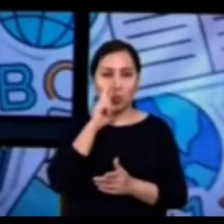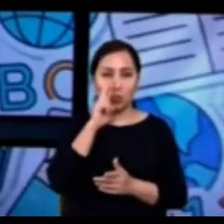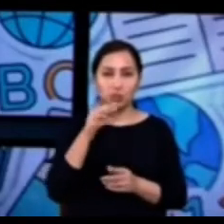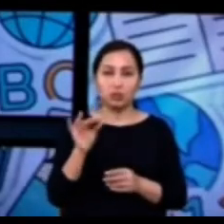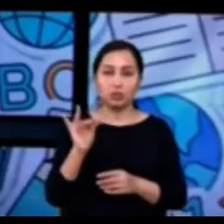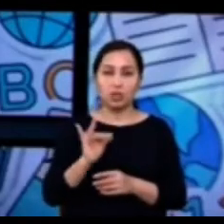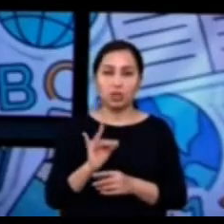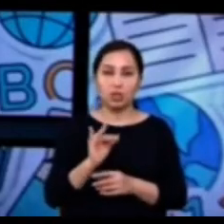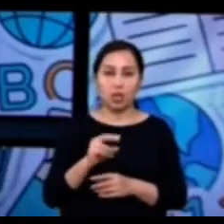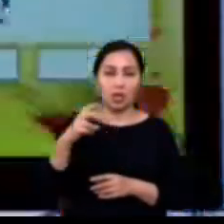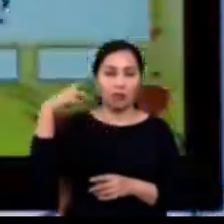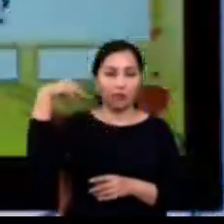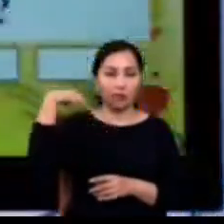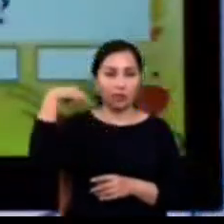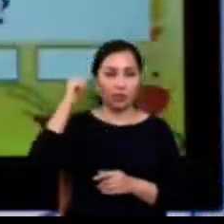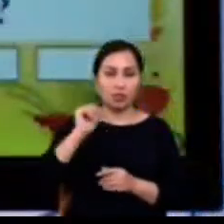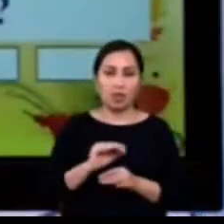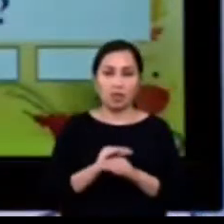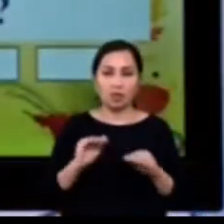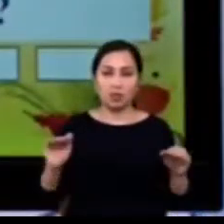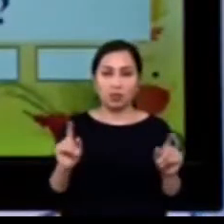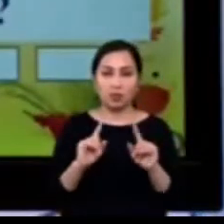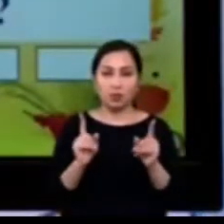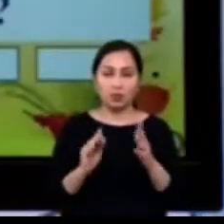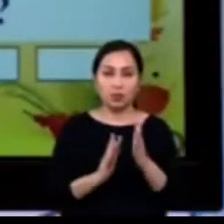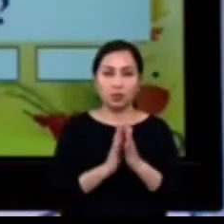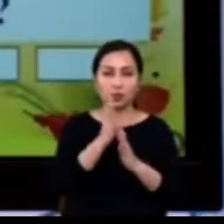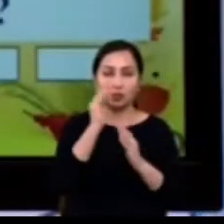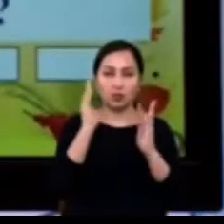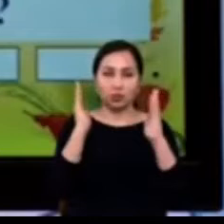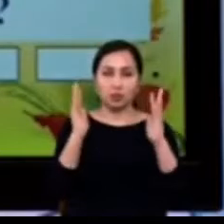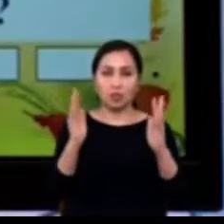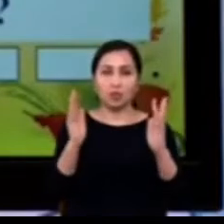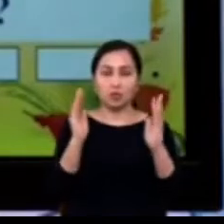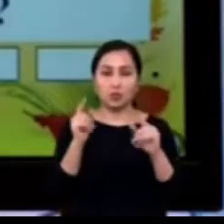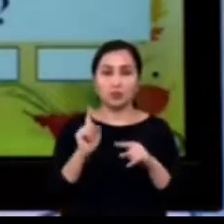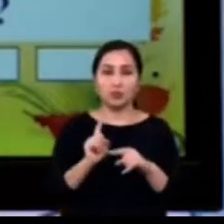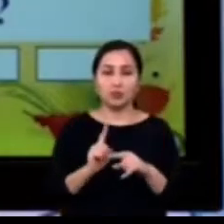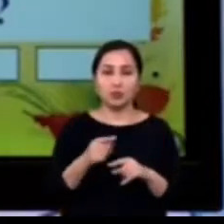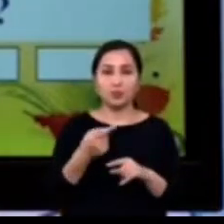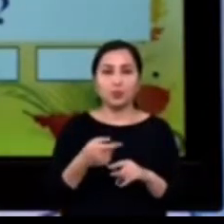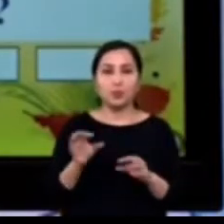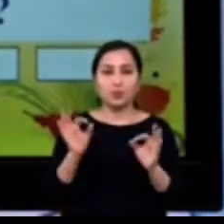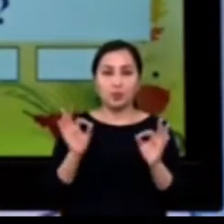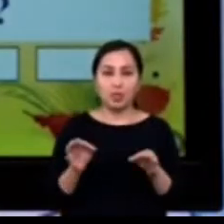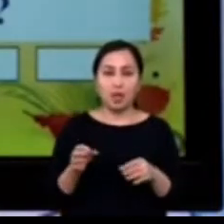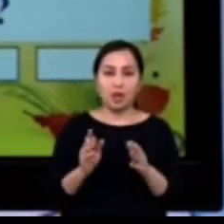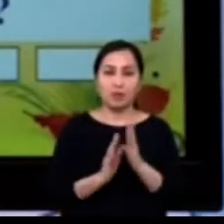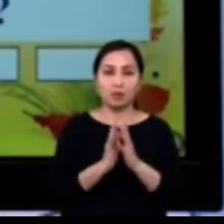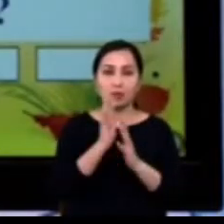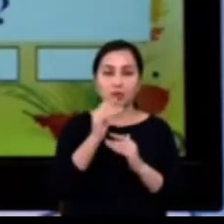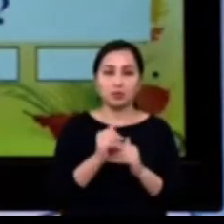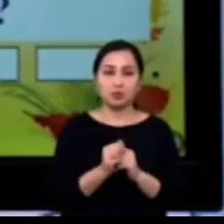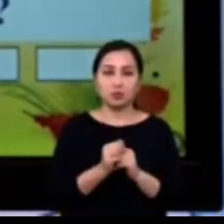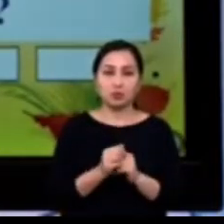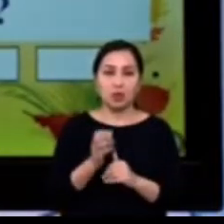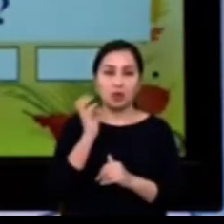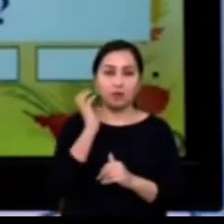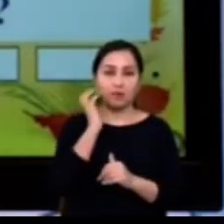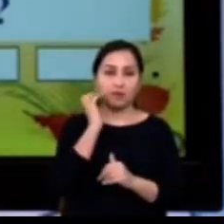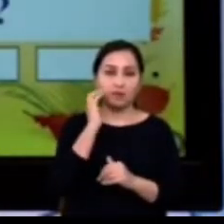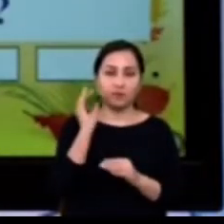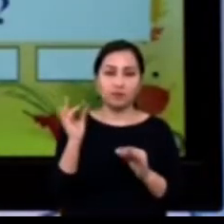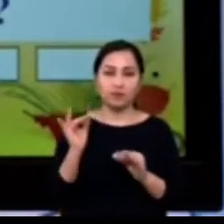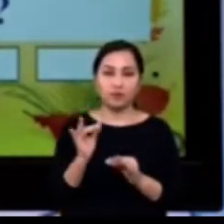и вишня. Ребята, а что растет в саду? Правильно, в саду растут фрукты